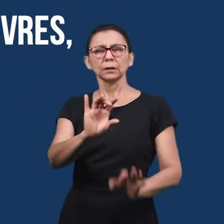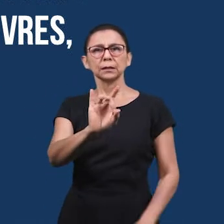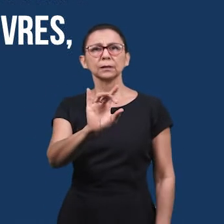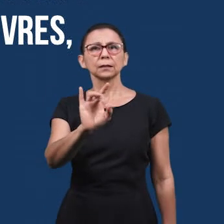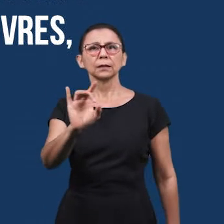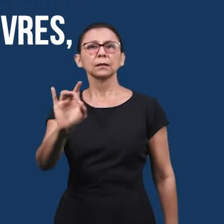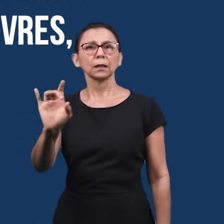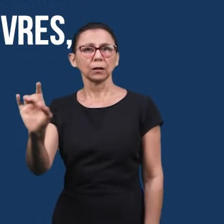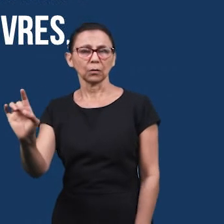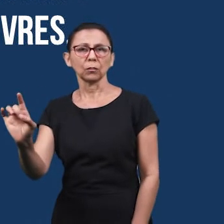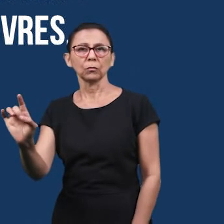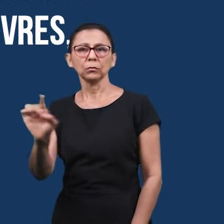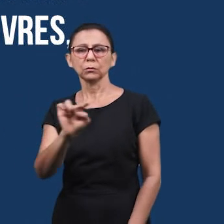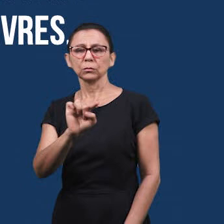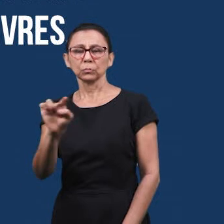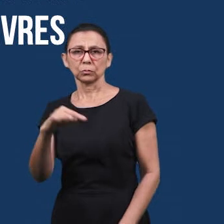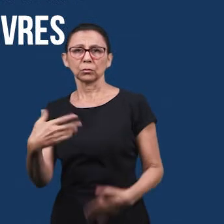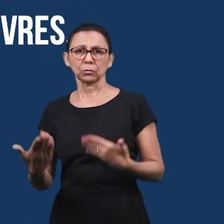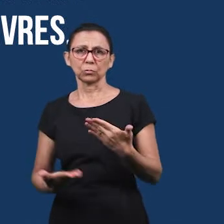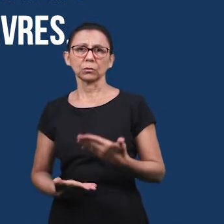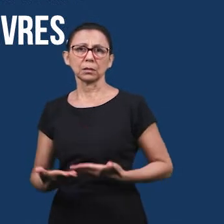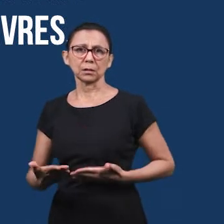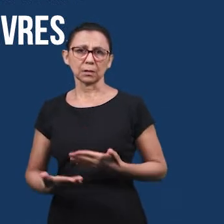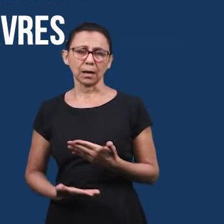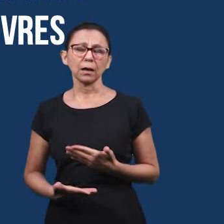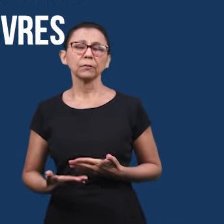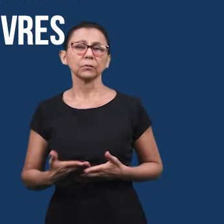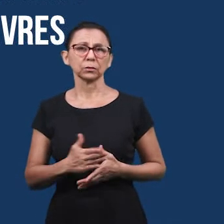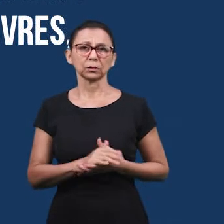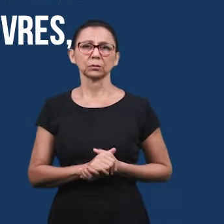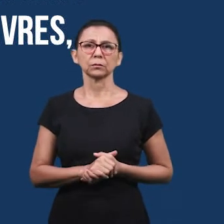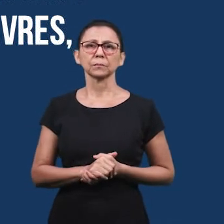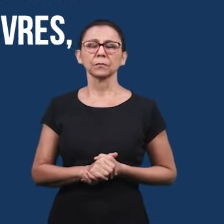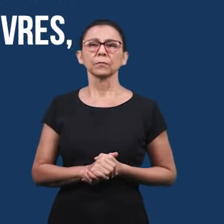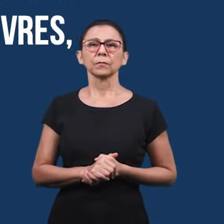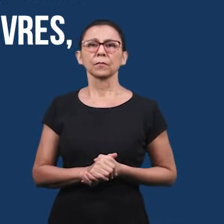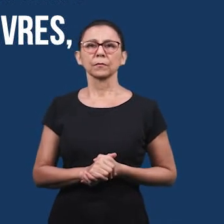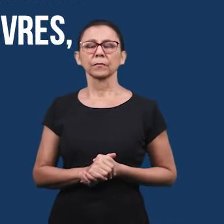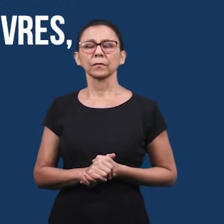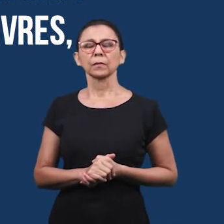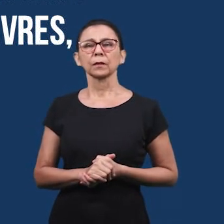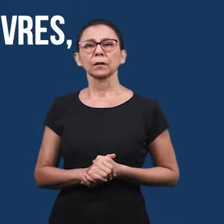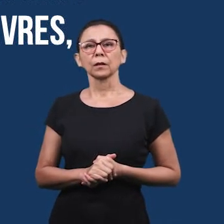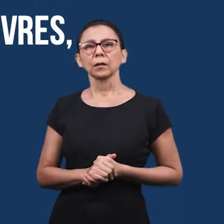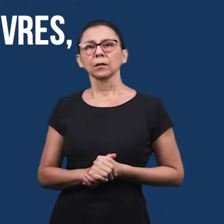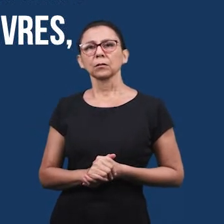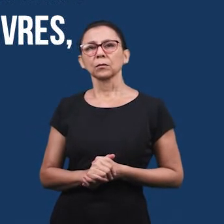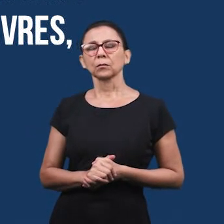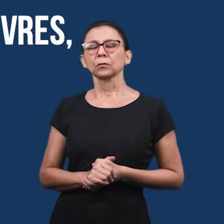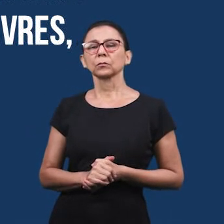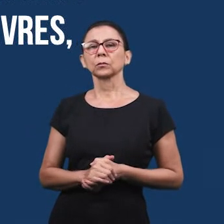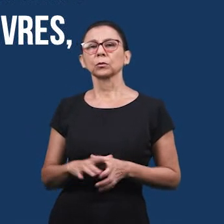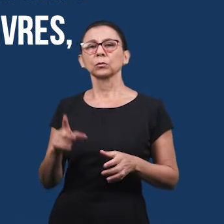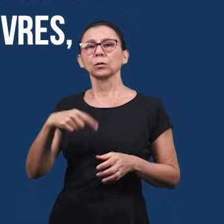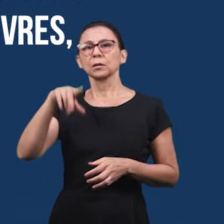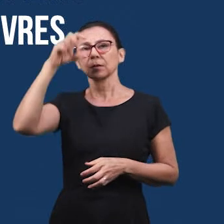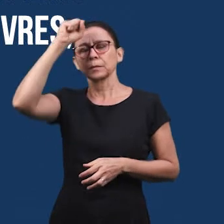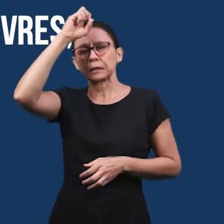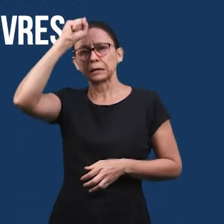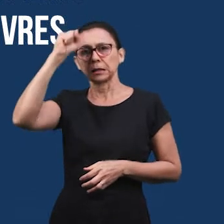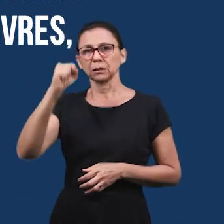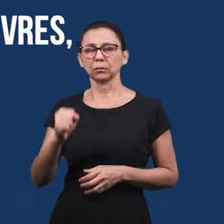из вас будет продолжать получать благословение с небес. И мы научились, что в теле